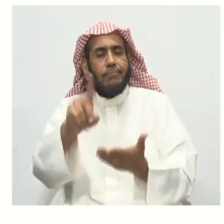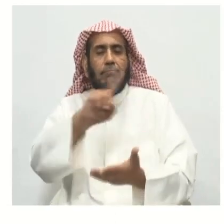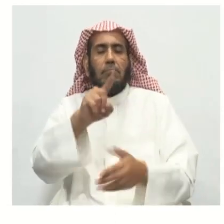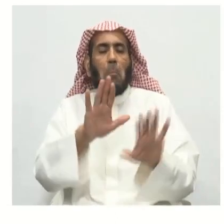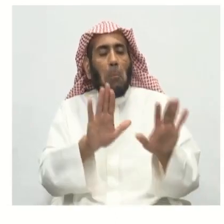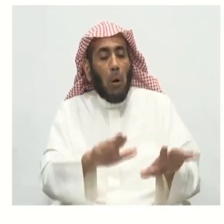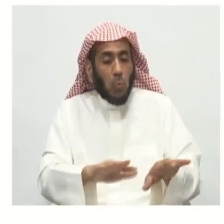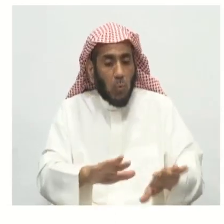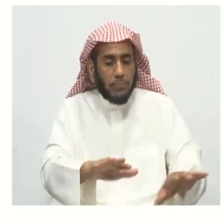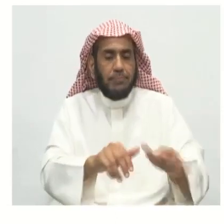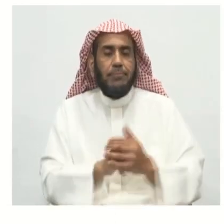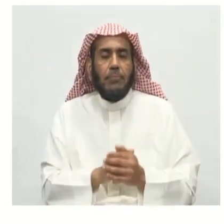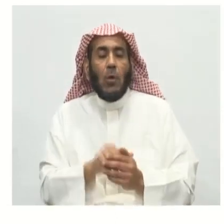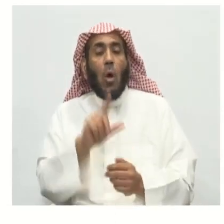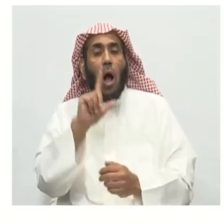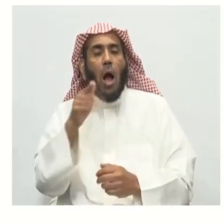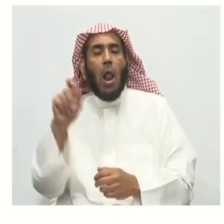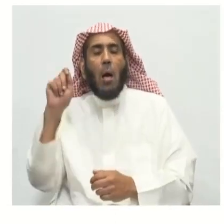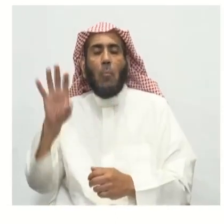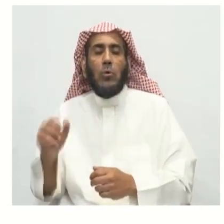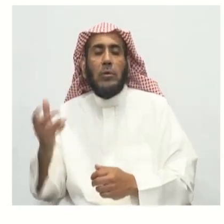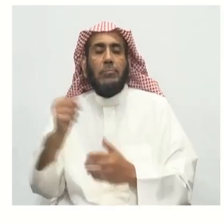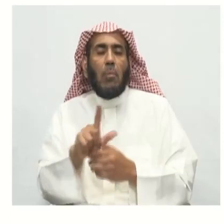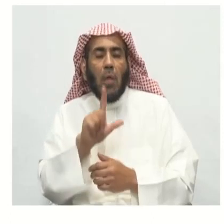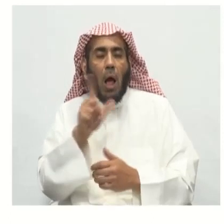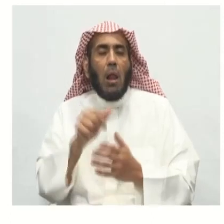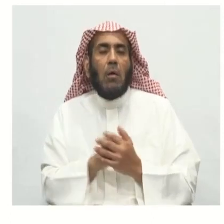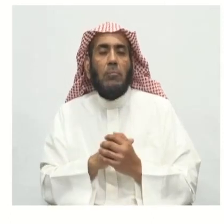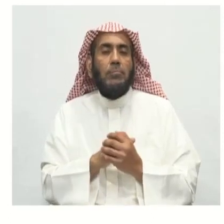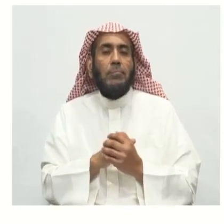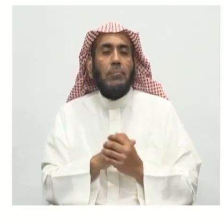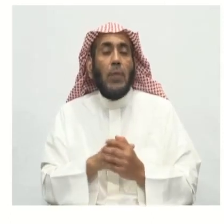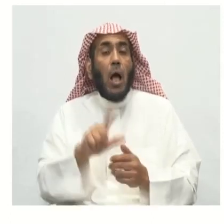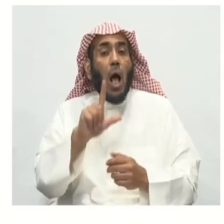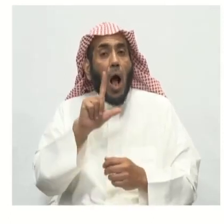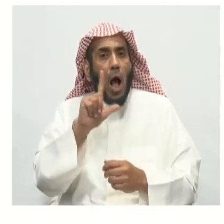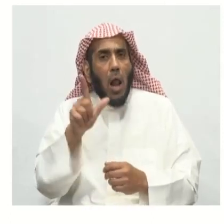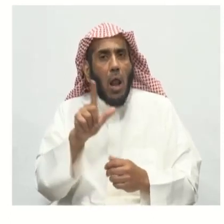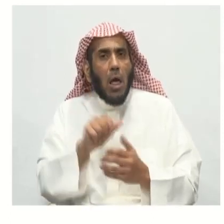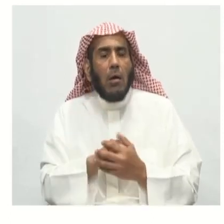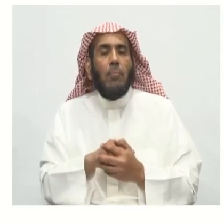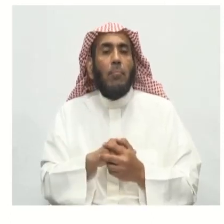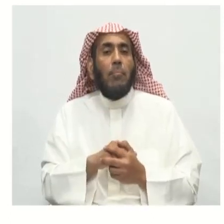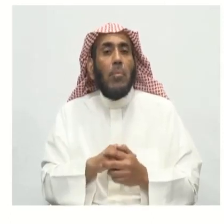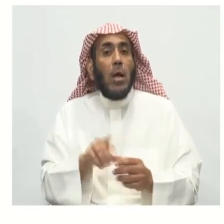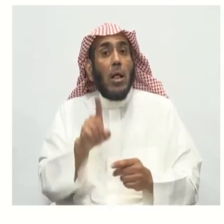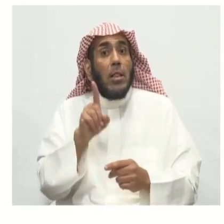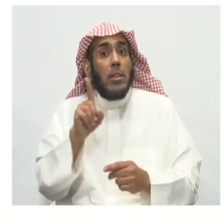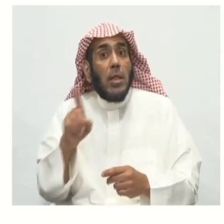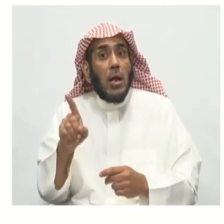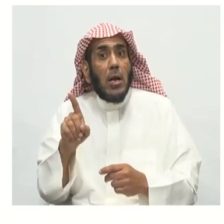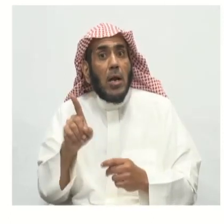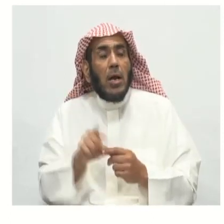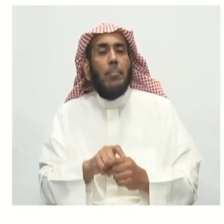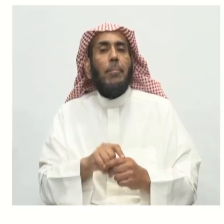الامواج هنا قال موسى ماذا قال قال ذلك